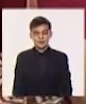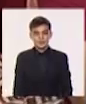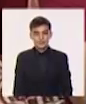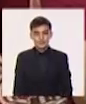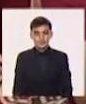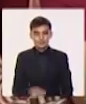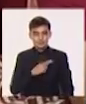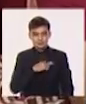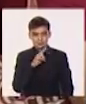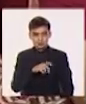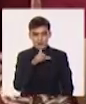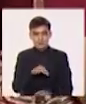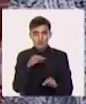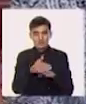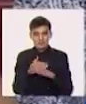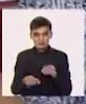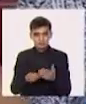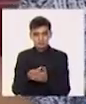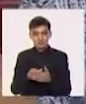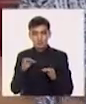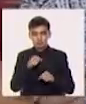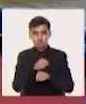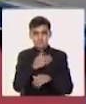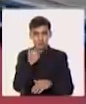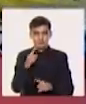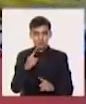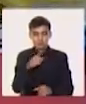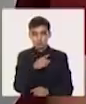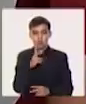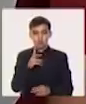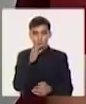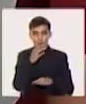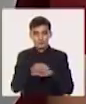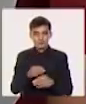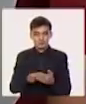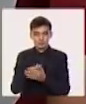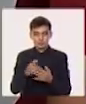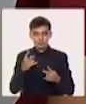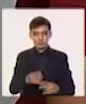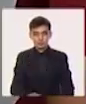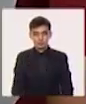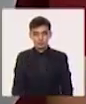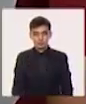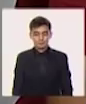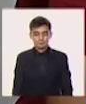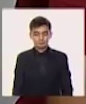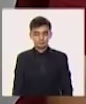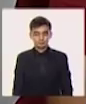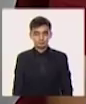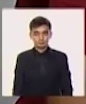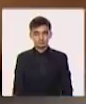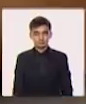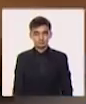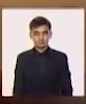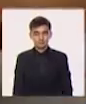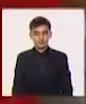Қайтыс болған адамның несиесі неге тоқтамайды, оны кім төлеуге міндетті? Төлеп отырдым деді, әйелім ауырғандықтан төле алмадым